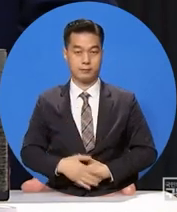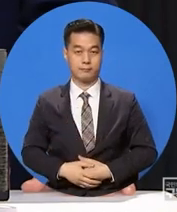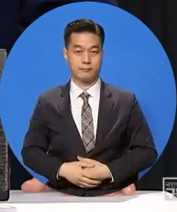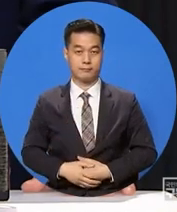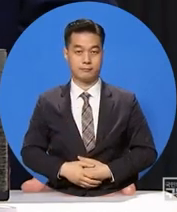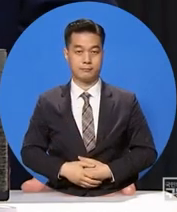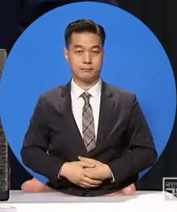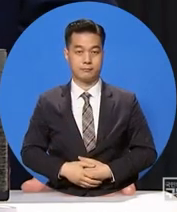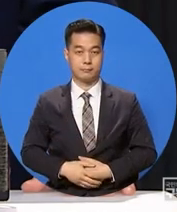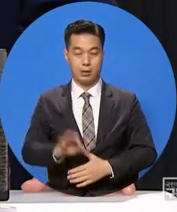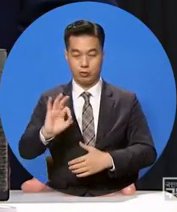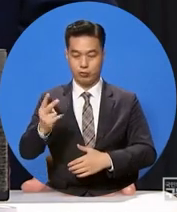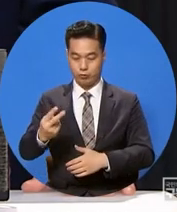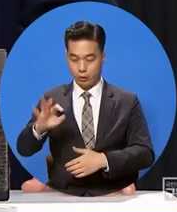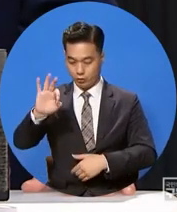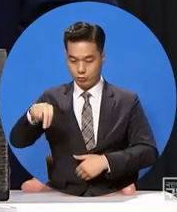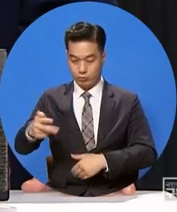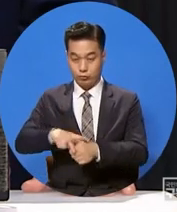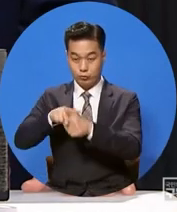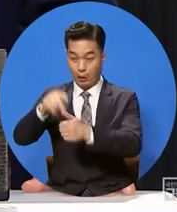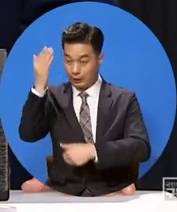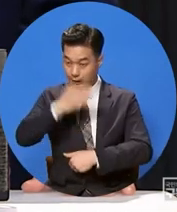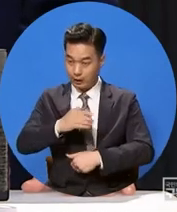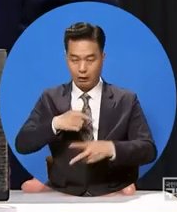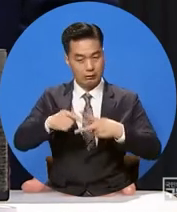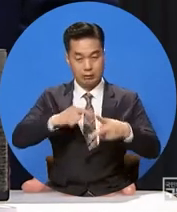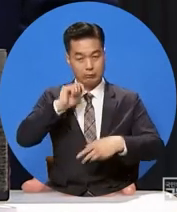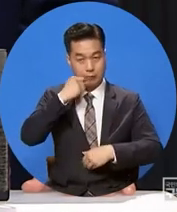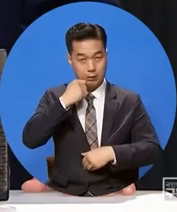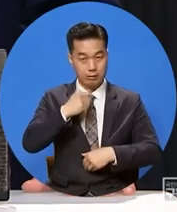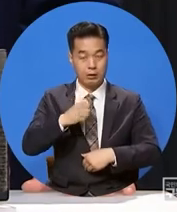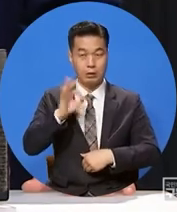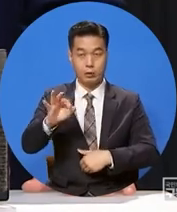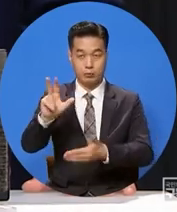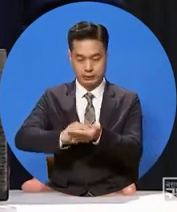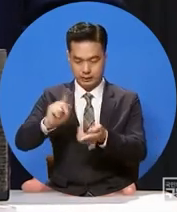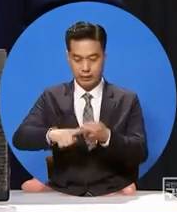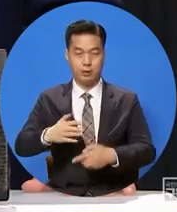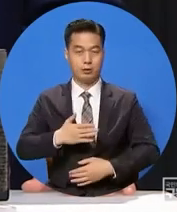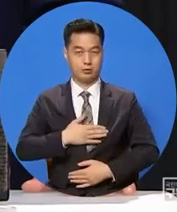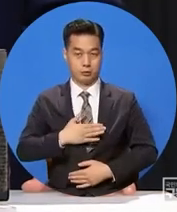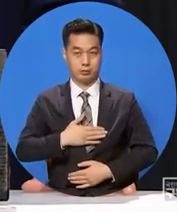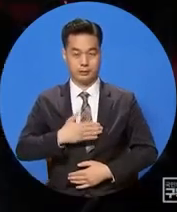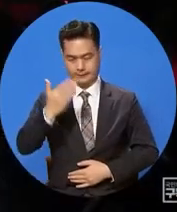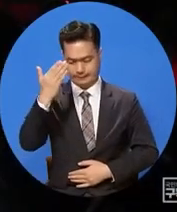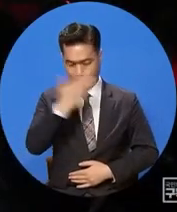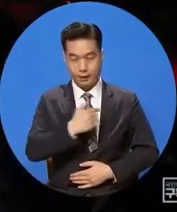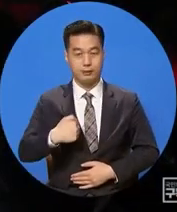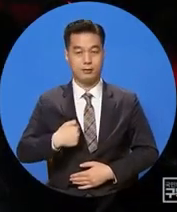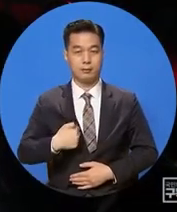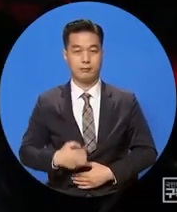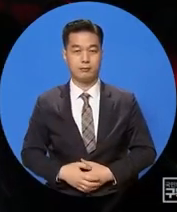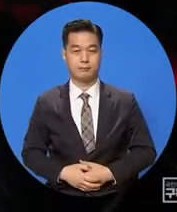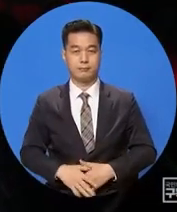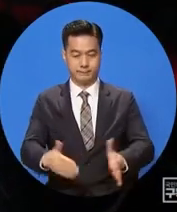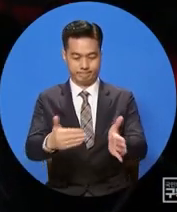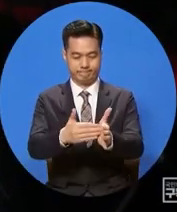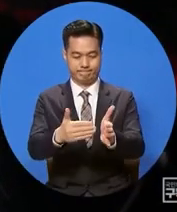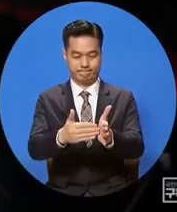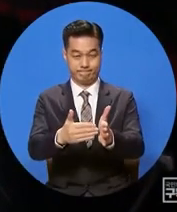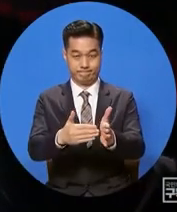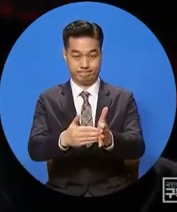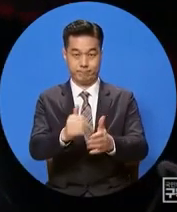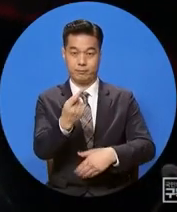보십시오. 윤 후보 깨끗하다는 건 이해가 안 됩니다. 일단 많은 돈 문제에서 저는 자, 깨끗합니다. 자 이제 여기서 마치겠습니다.